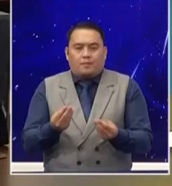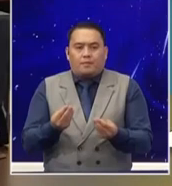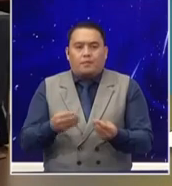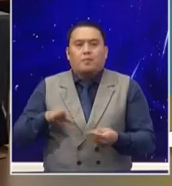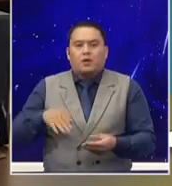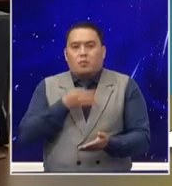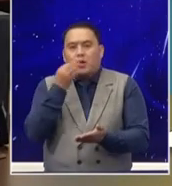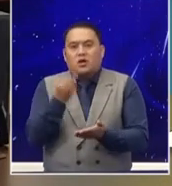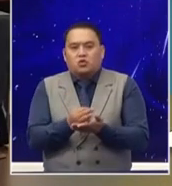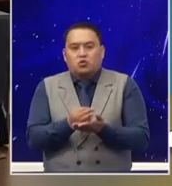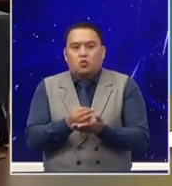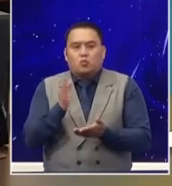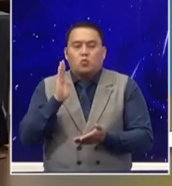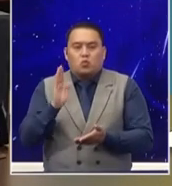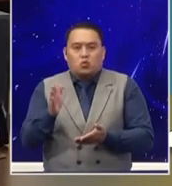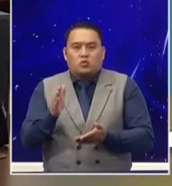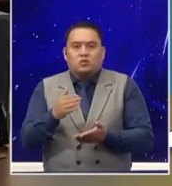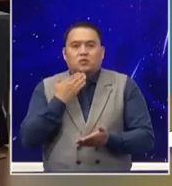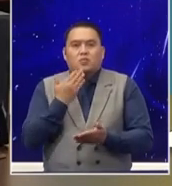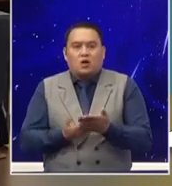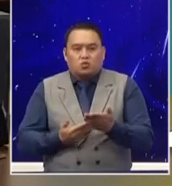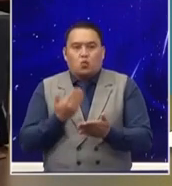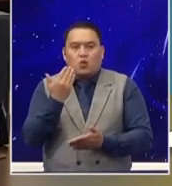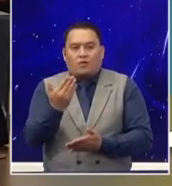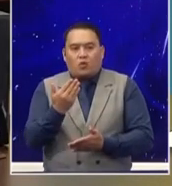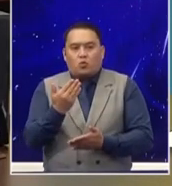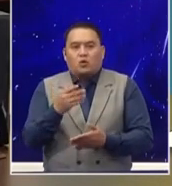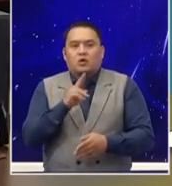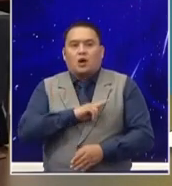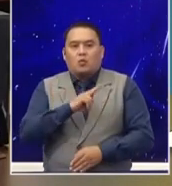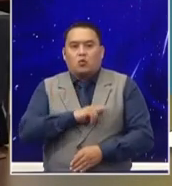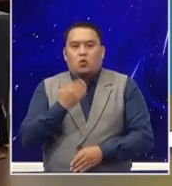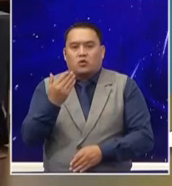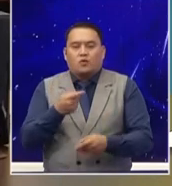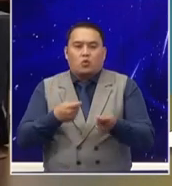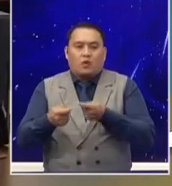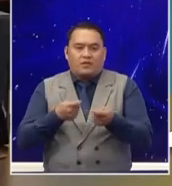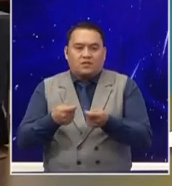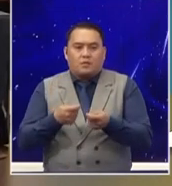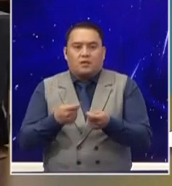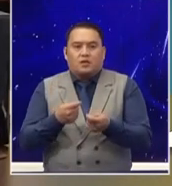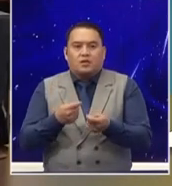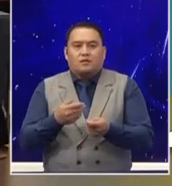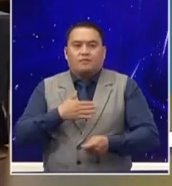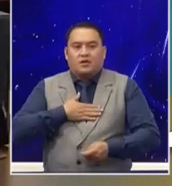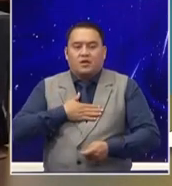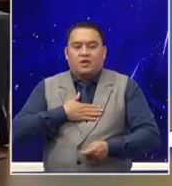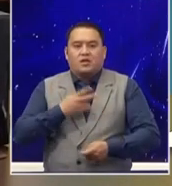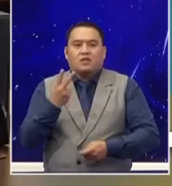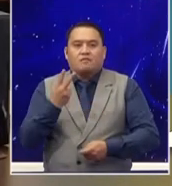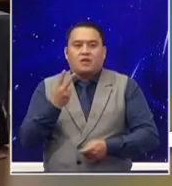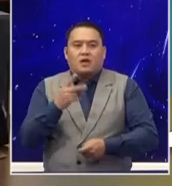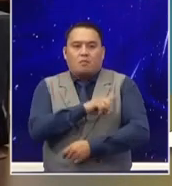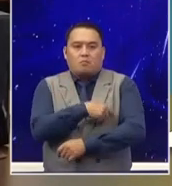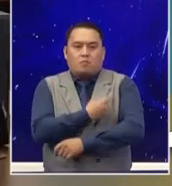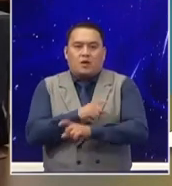вы меня отчитаетесь. Я чуть позже спрошу у тебя, и вот он выйдет на работу, твой куратор. Вы мне должны. Вот две больницы,